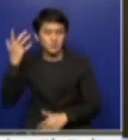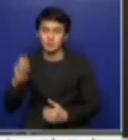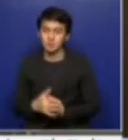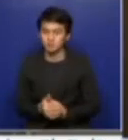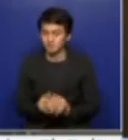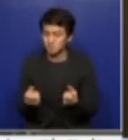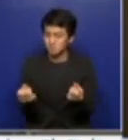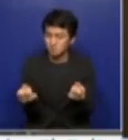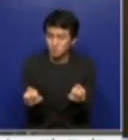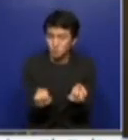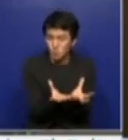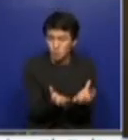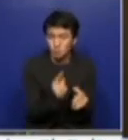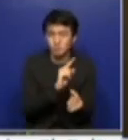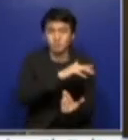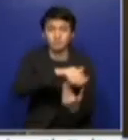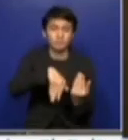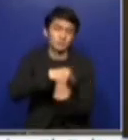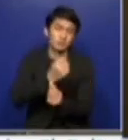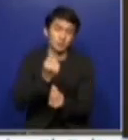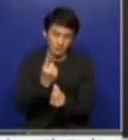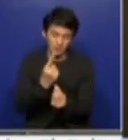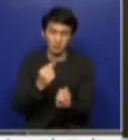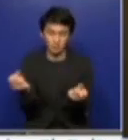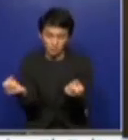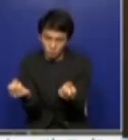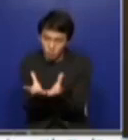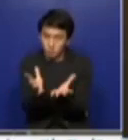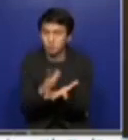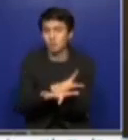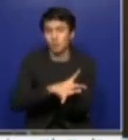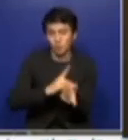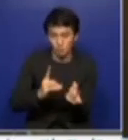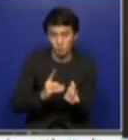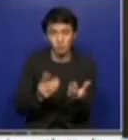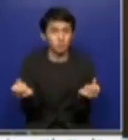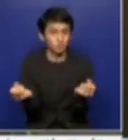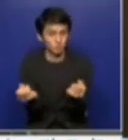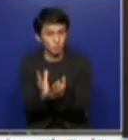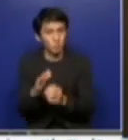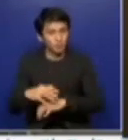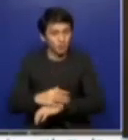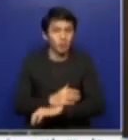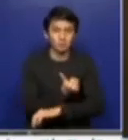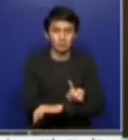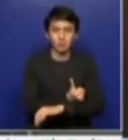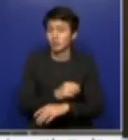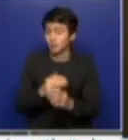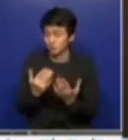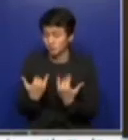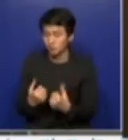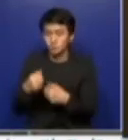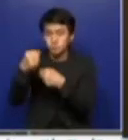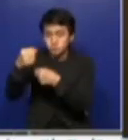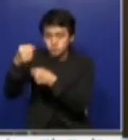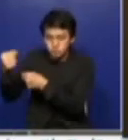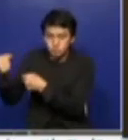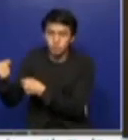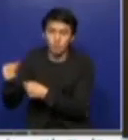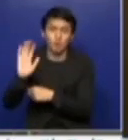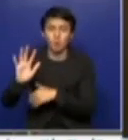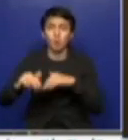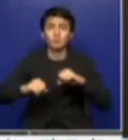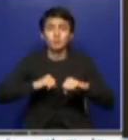ฐกิจสังคมและการเมืองนำมาสู่การชุมนุมเรียกร้องของเยาวช